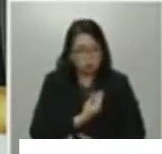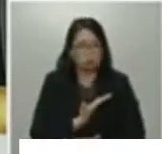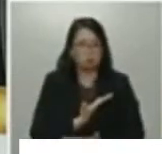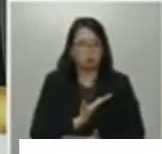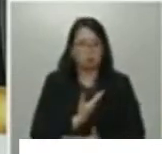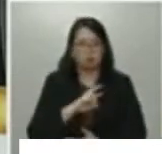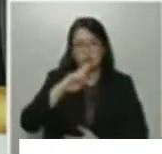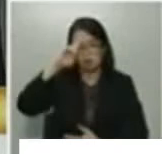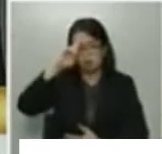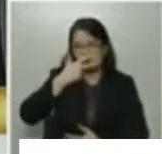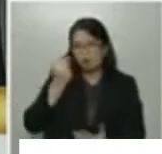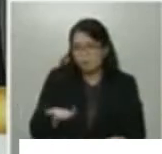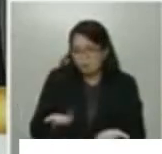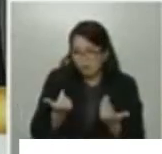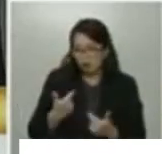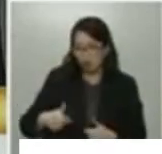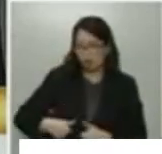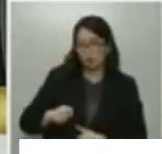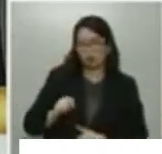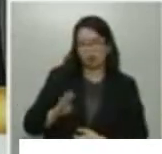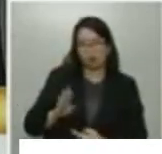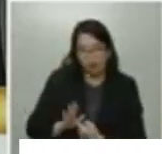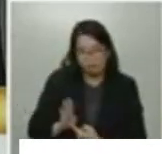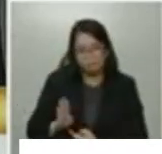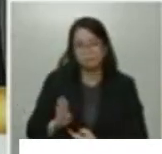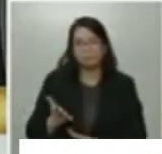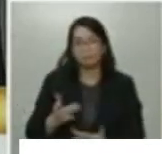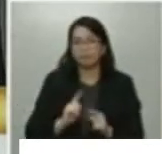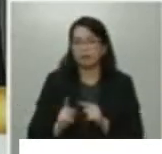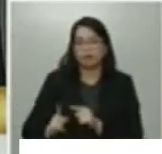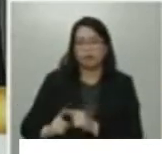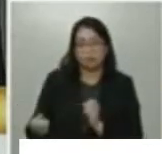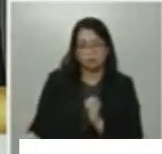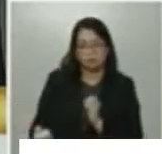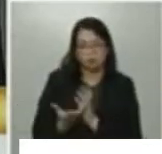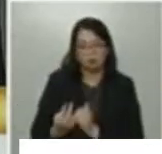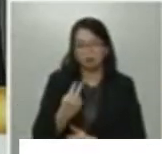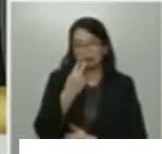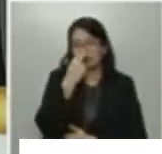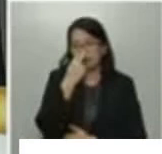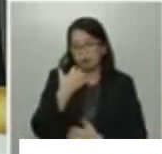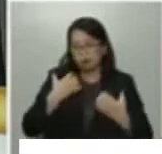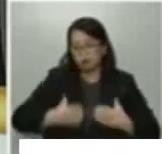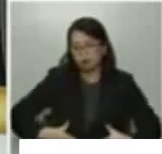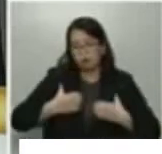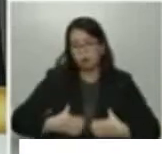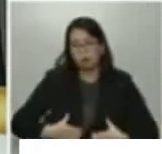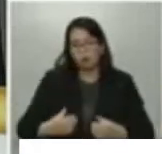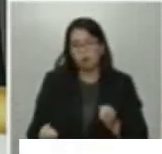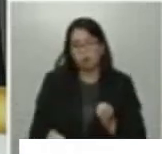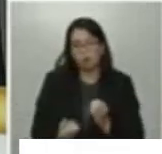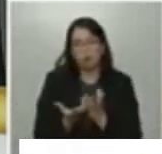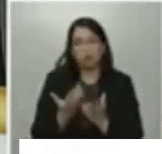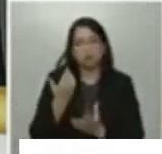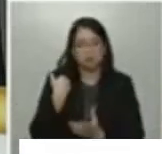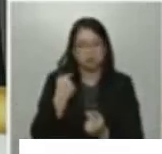นโรคเบาหวานโรคตับโรคไตนะครับมีผลกระทบโดยตรงต่อสุขภาพของคนทั้งส่วนบุคค